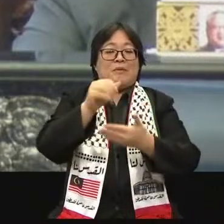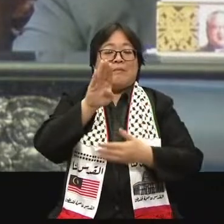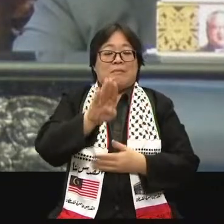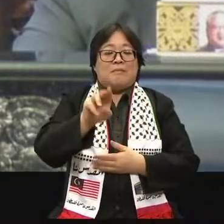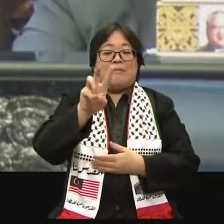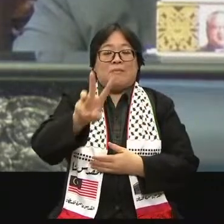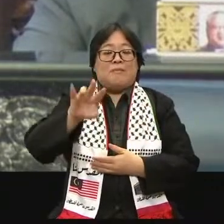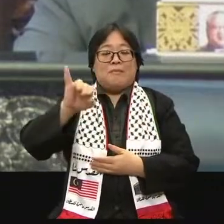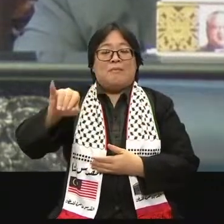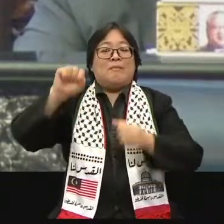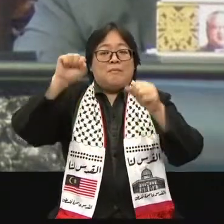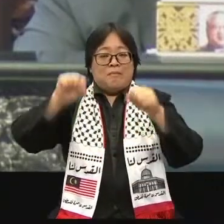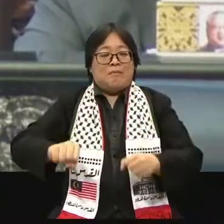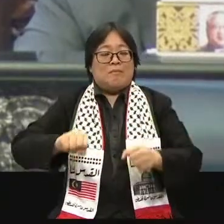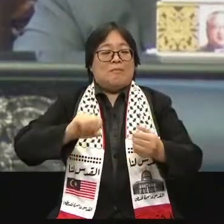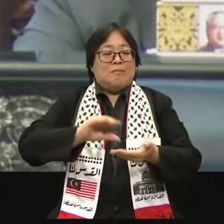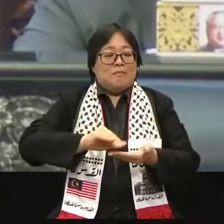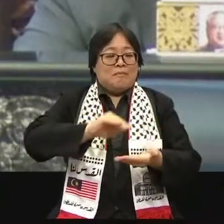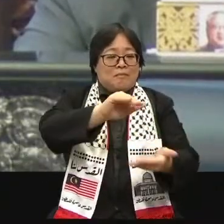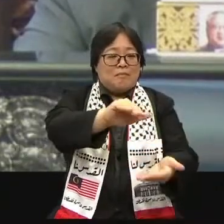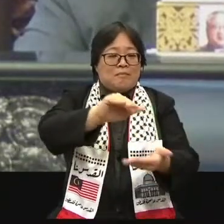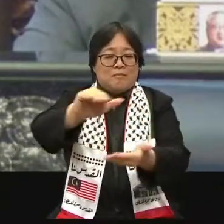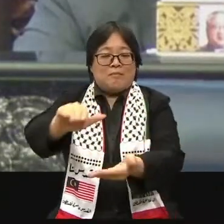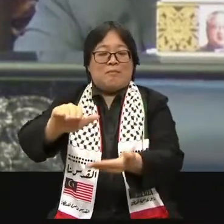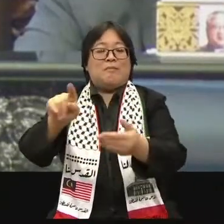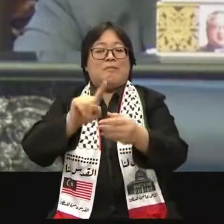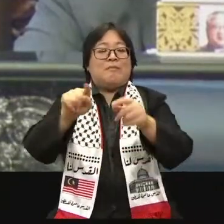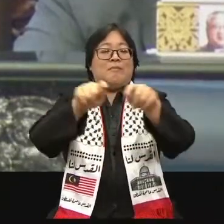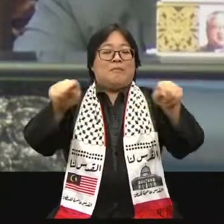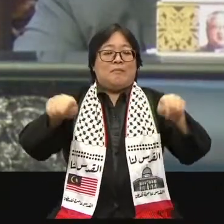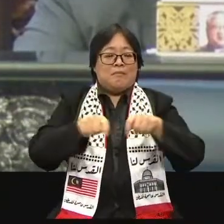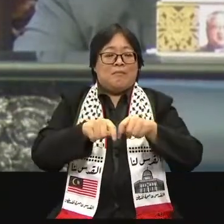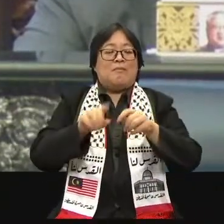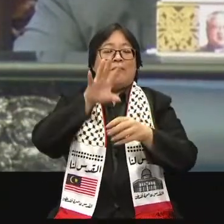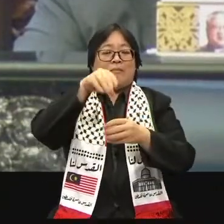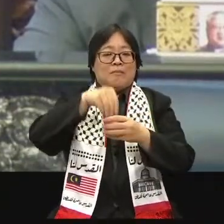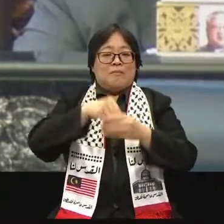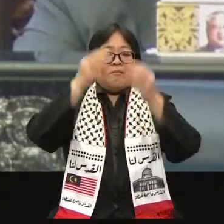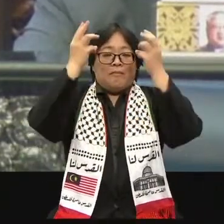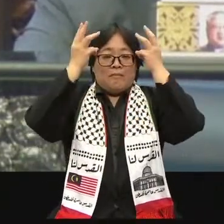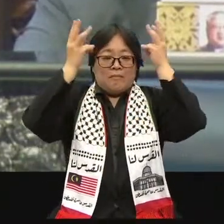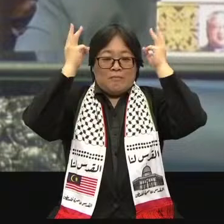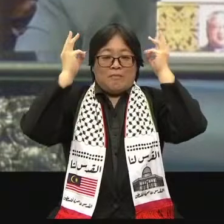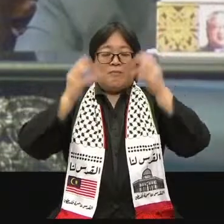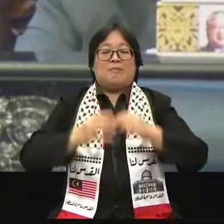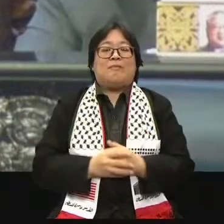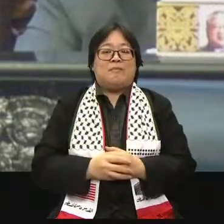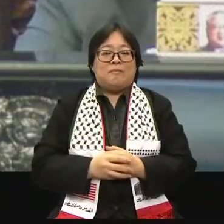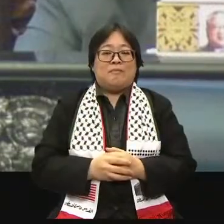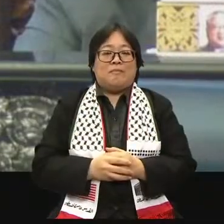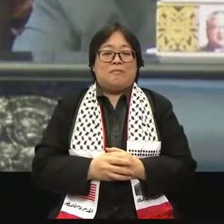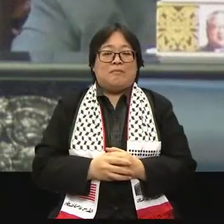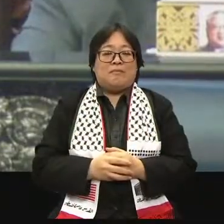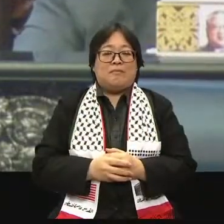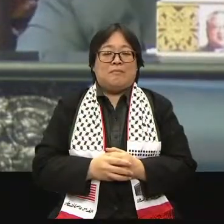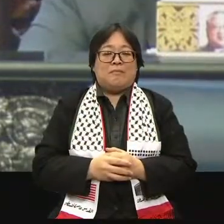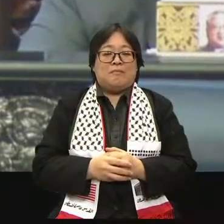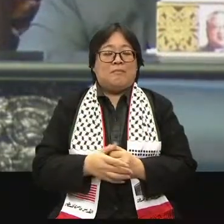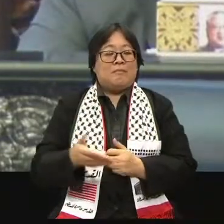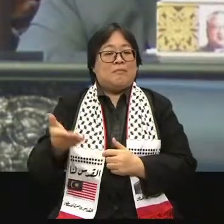tersebut juga boleh disalurkan kepada mana-mana kawasan termasuklah bagi kawasan orang asli Jadi apa yang dibangkitkan